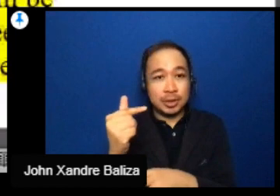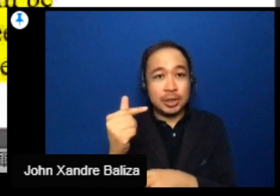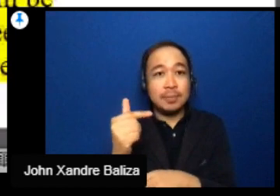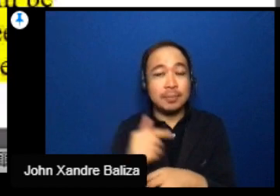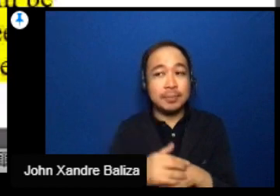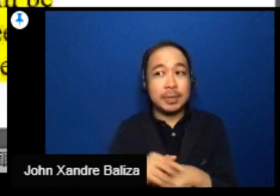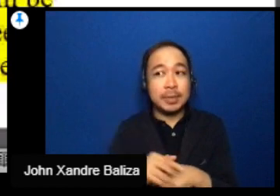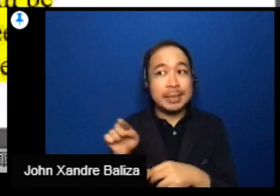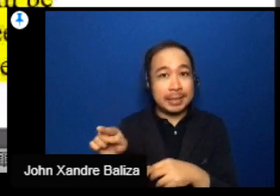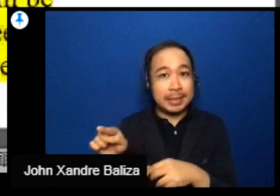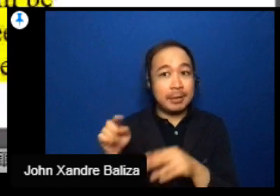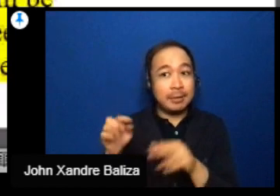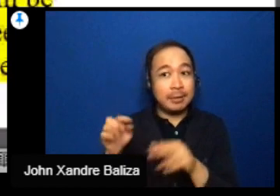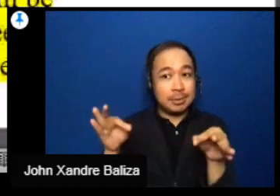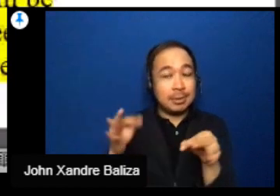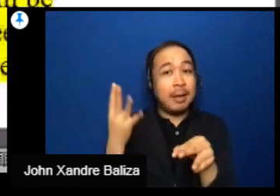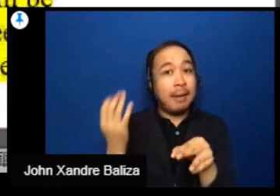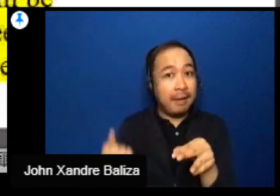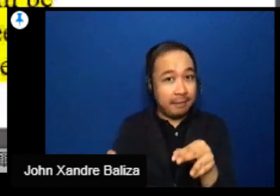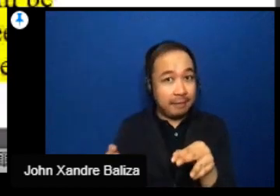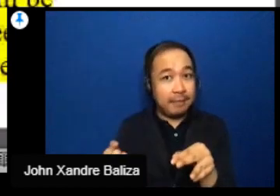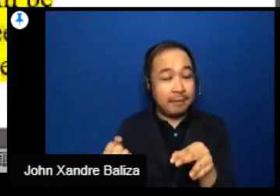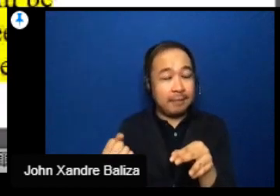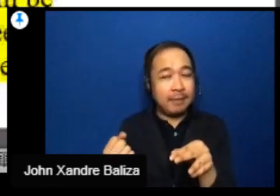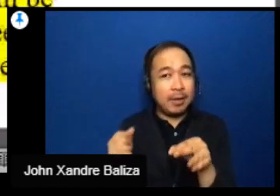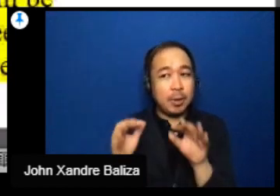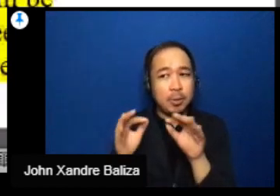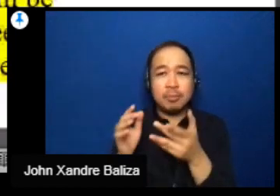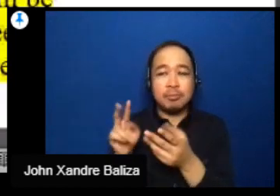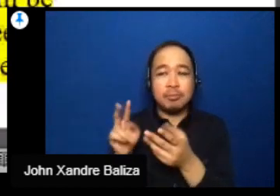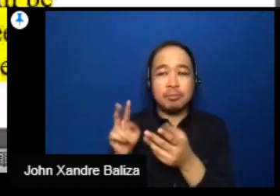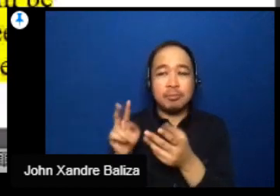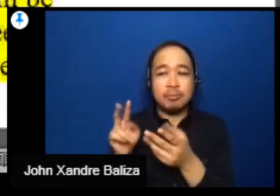говоря, была утверждена,